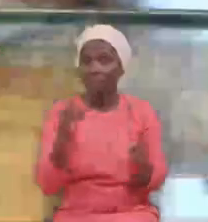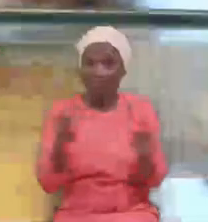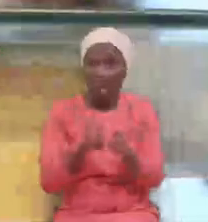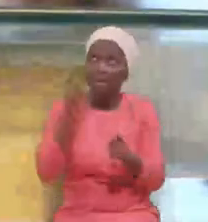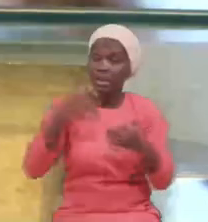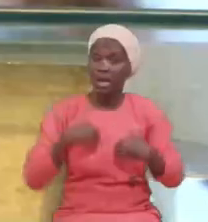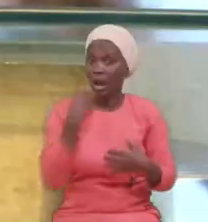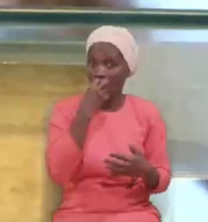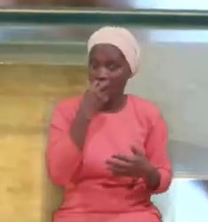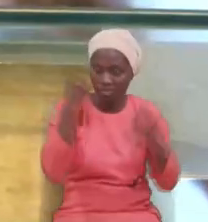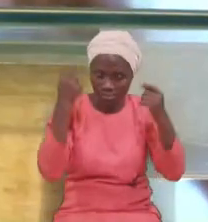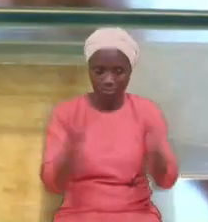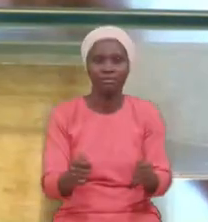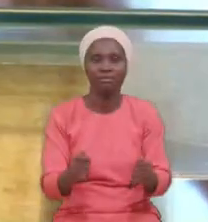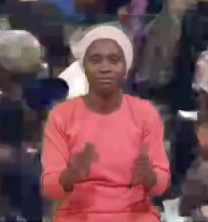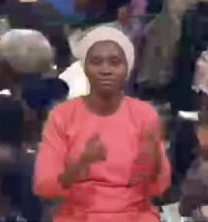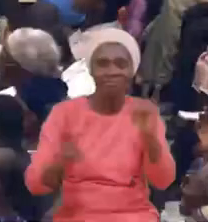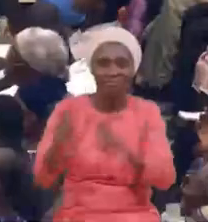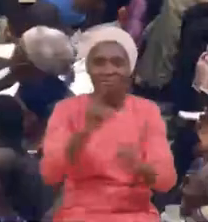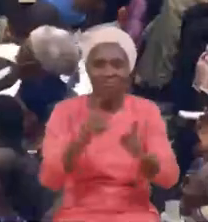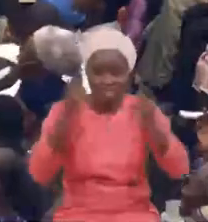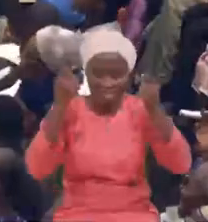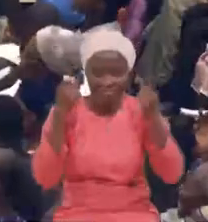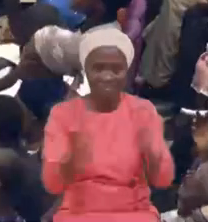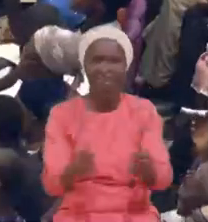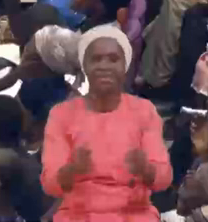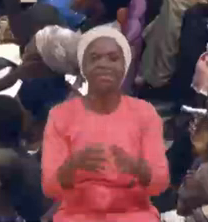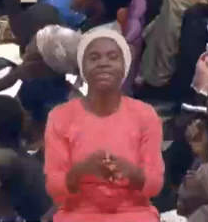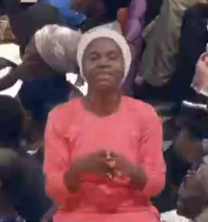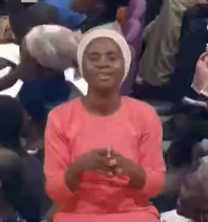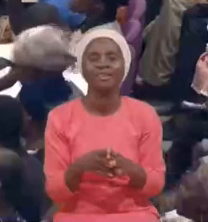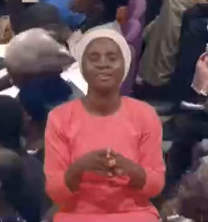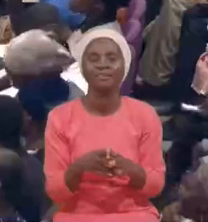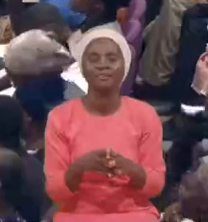la lèpre, quelqu'un aidez-moi à crier, aussitôt.